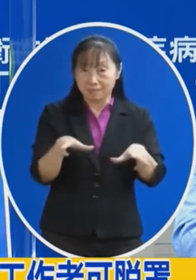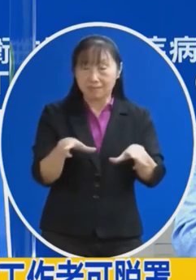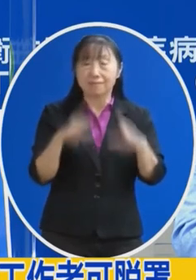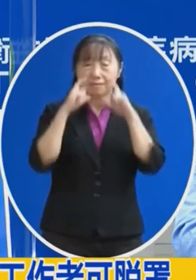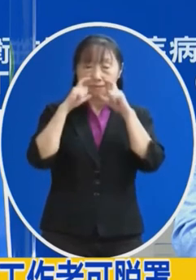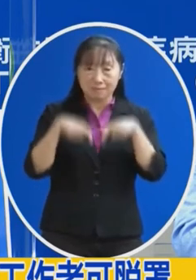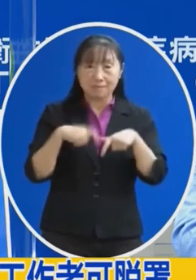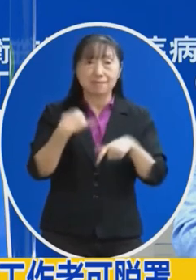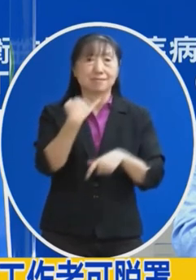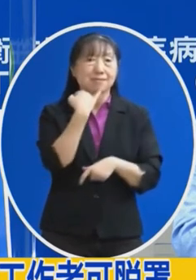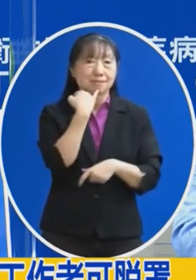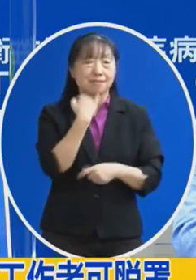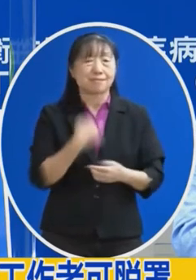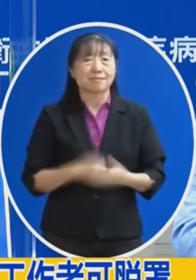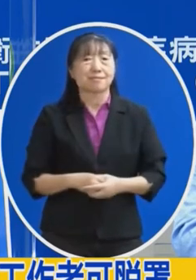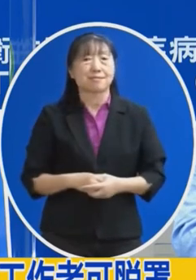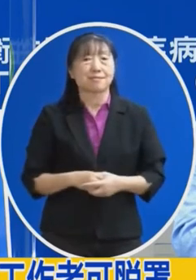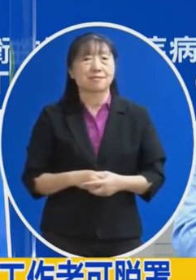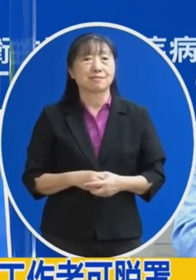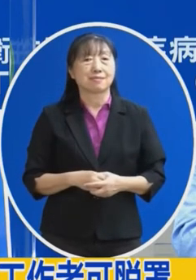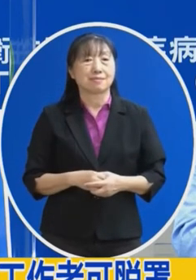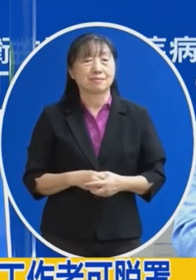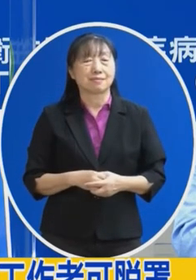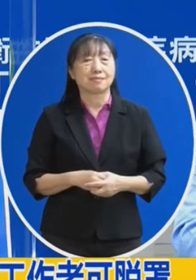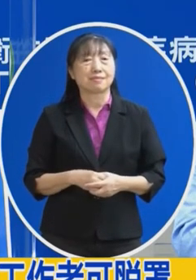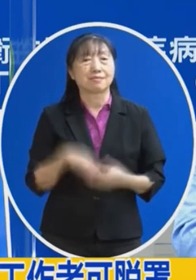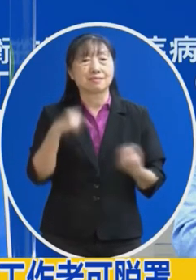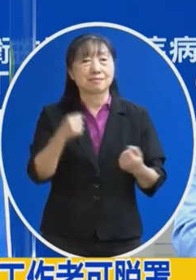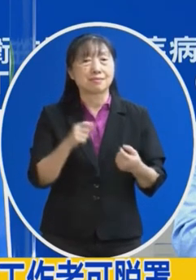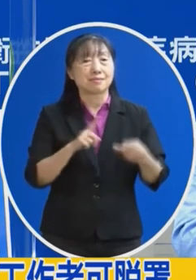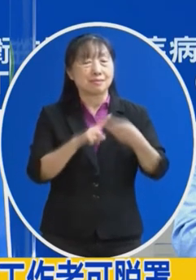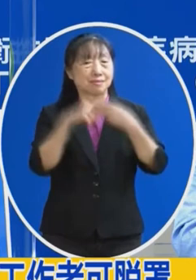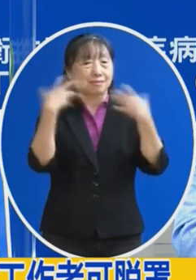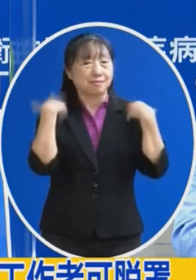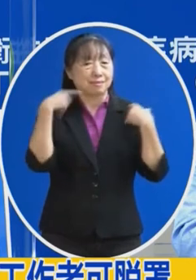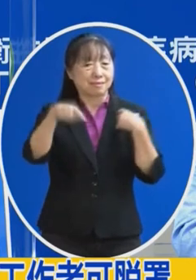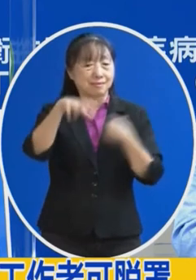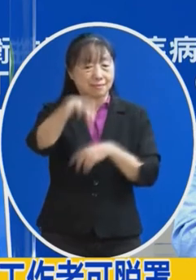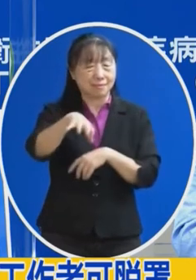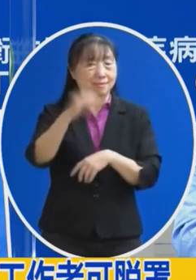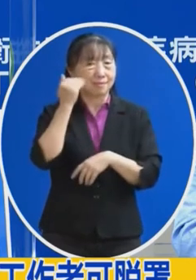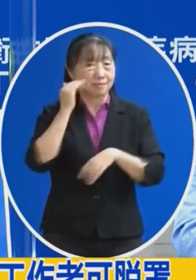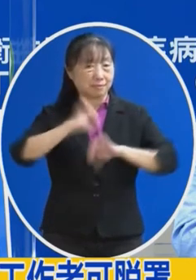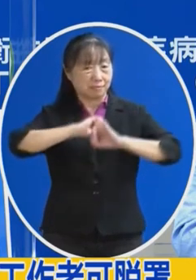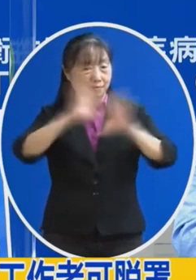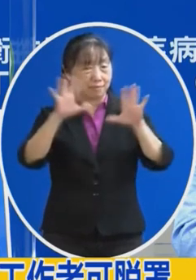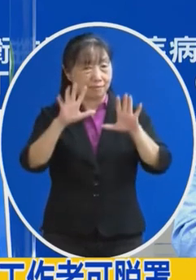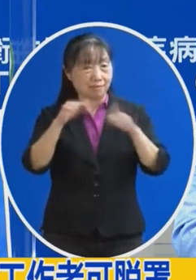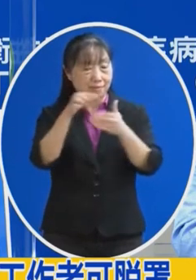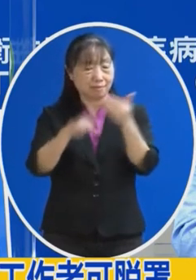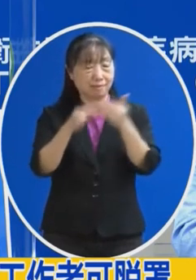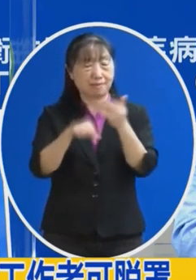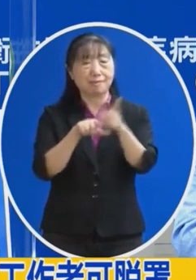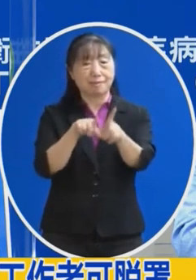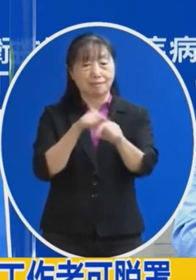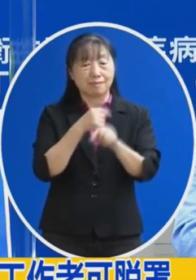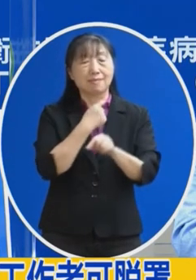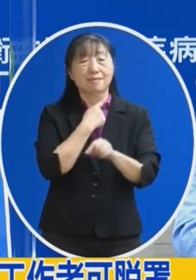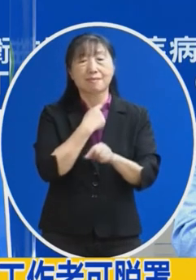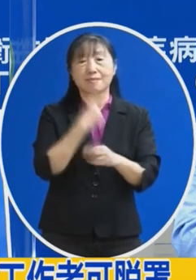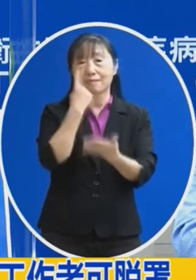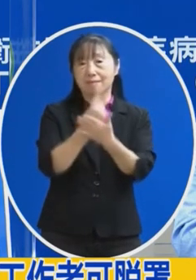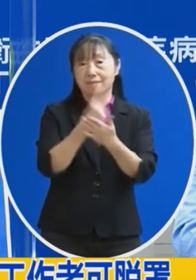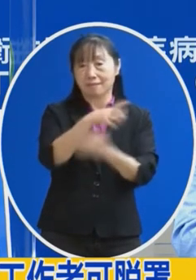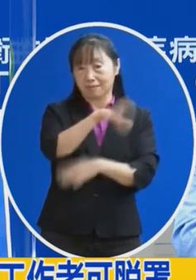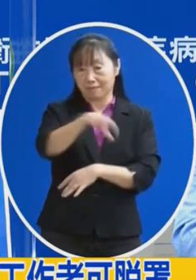戴。那第二个当然是在主管机关另有规定，依其规定来办理，因为各地方